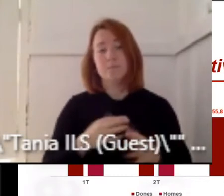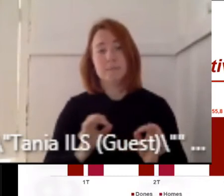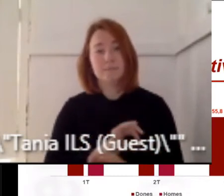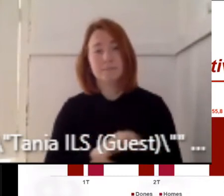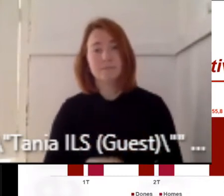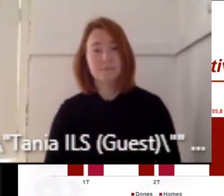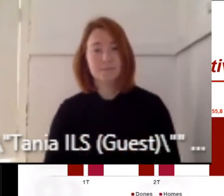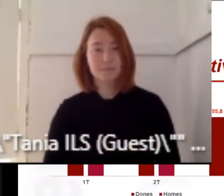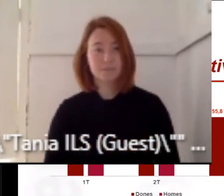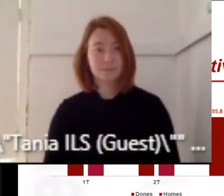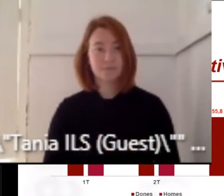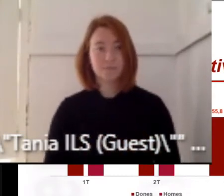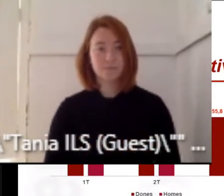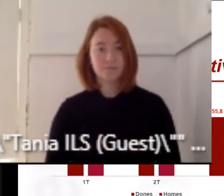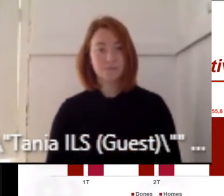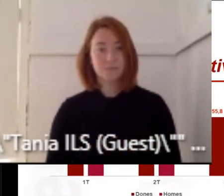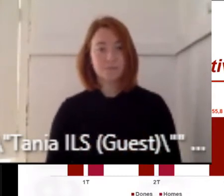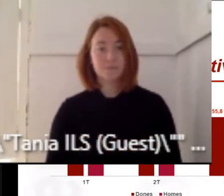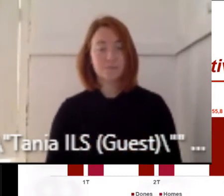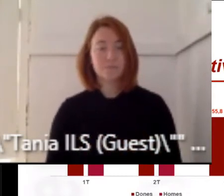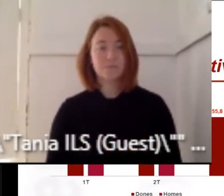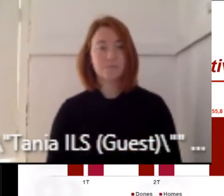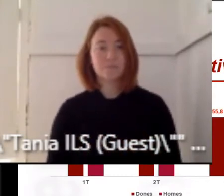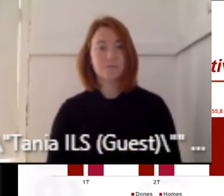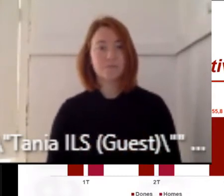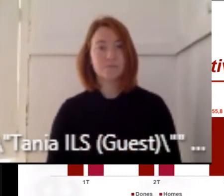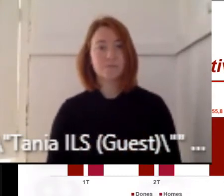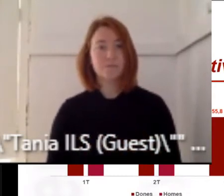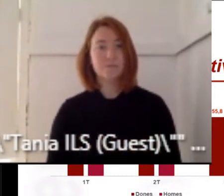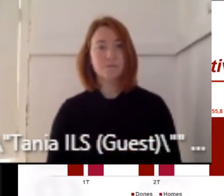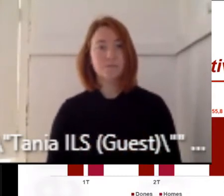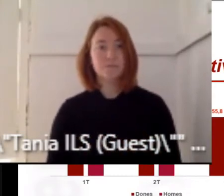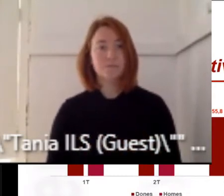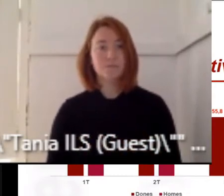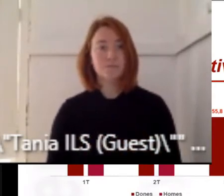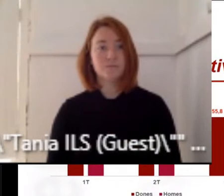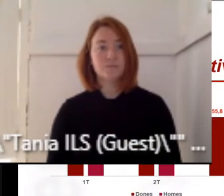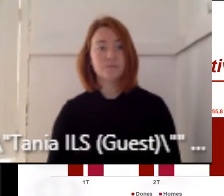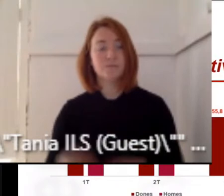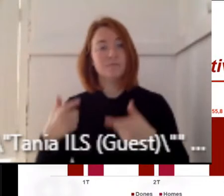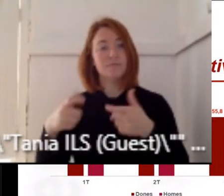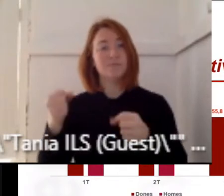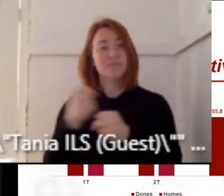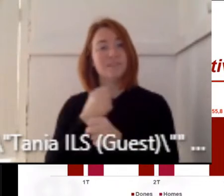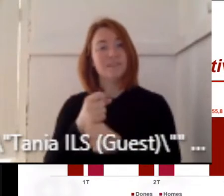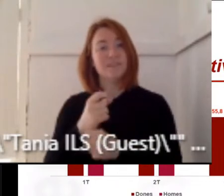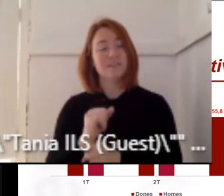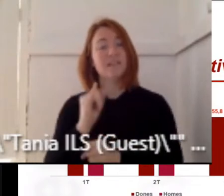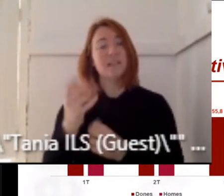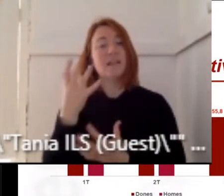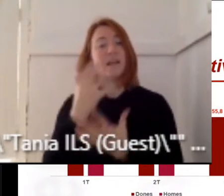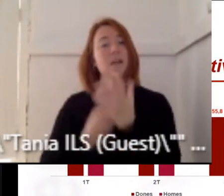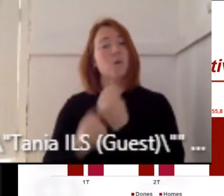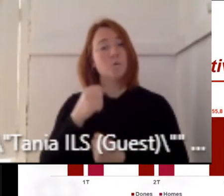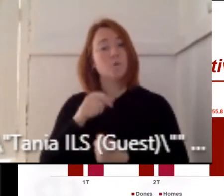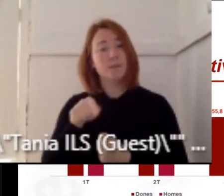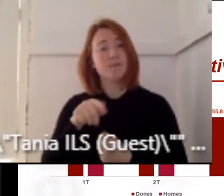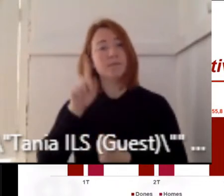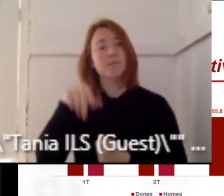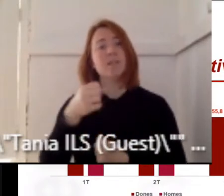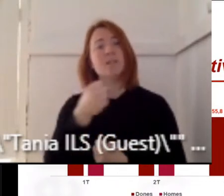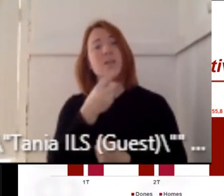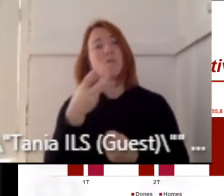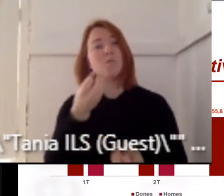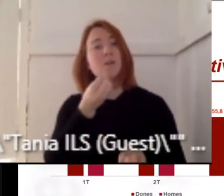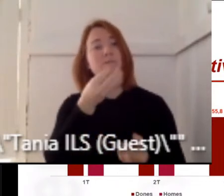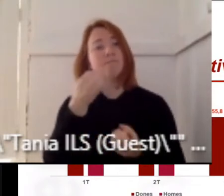ítems. Pel que fa doncs, a l'àmbit del treball i l'economia, hem destacat també algunes dades que ens permetin